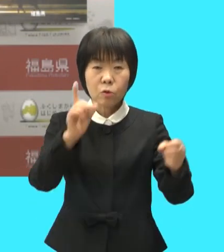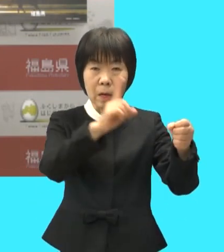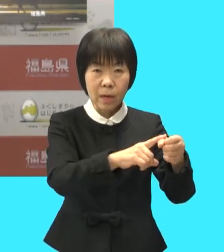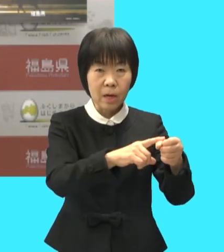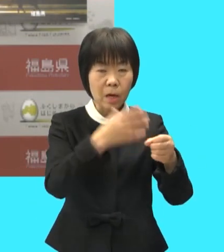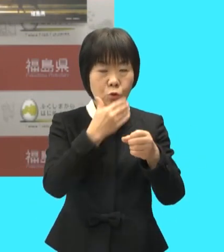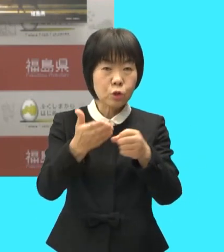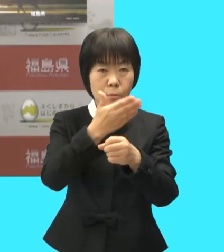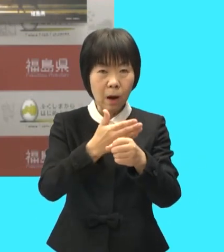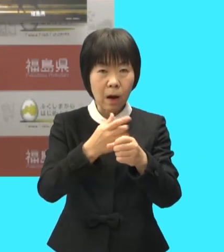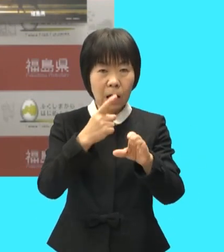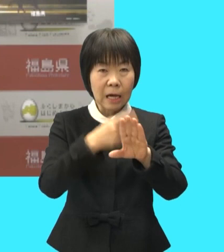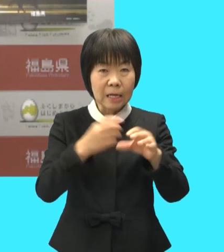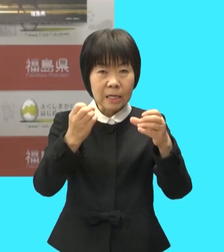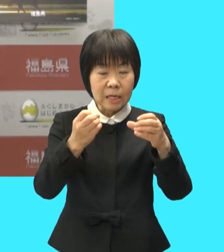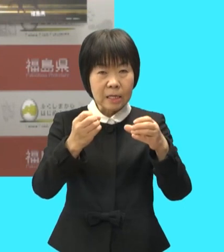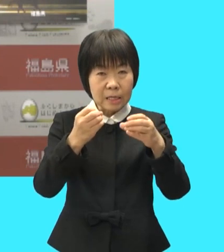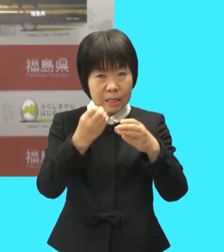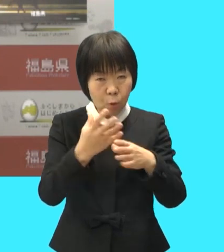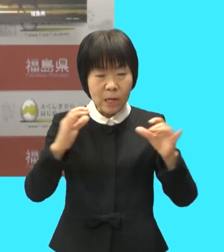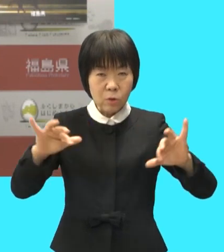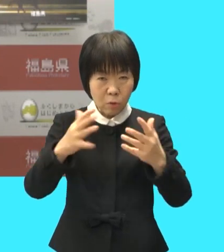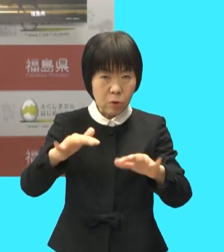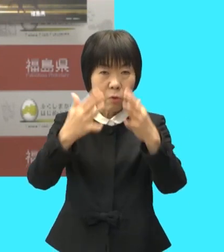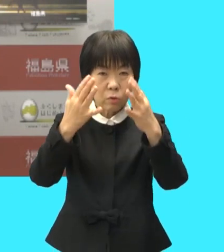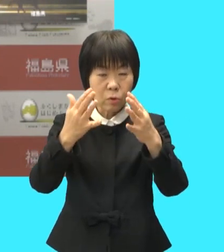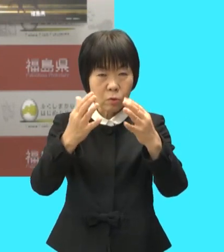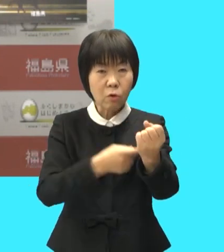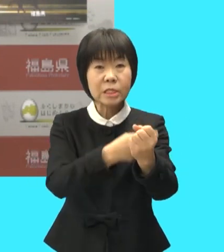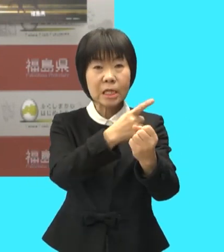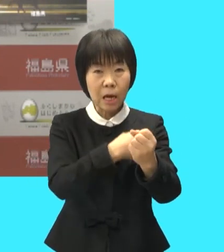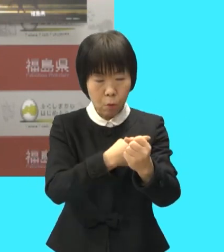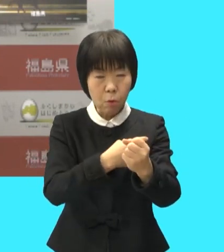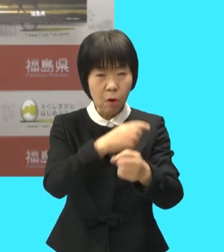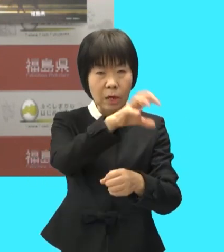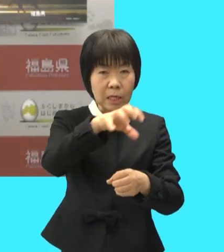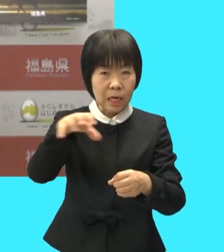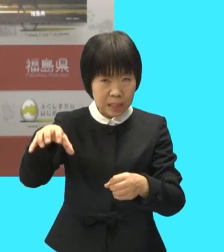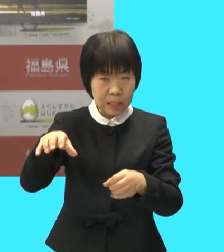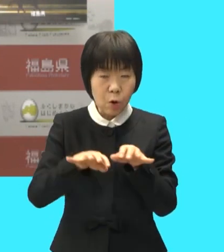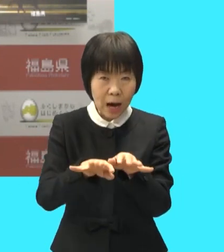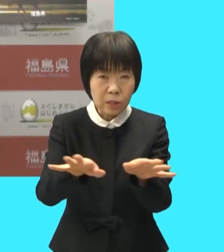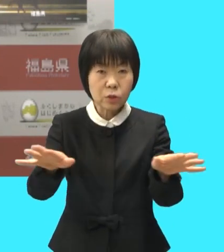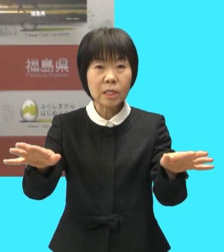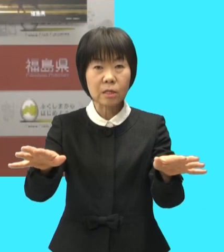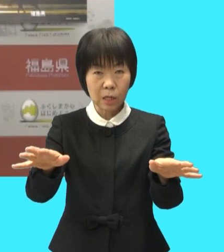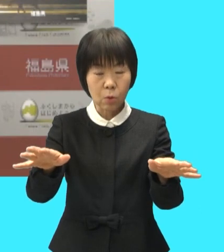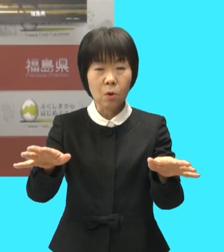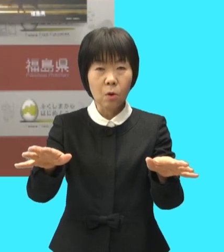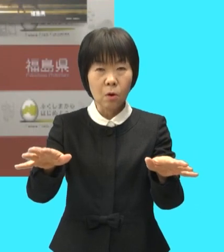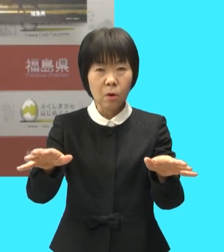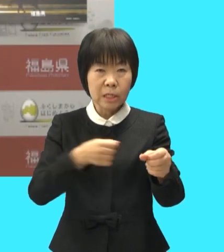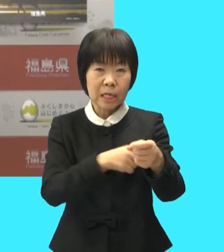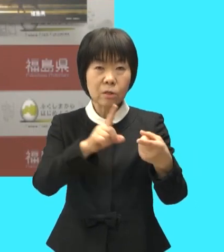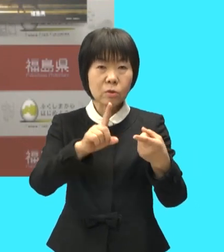ため福島イノベーションコースト構想で生み出された活力を全県へ波及させるなど、